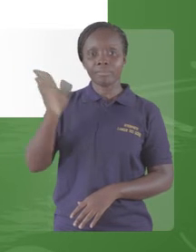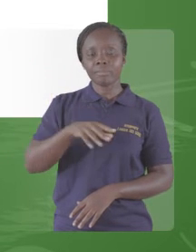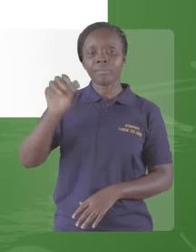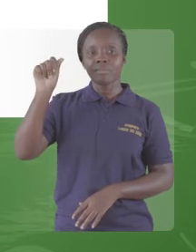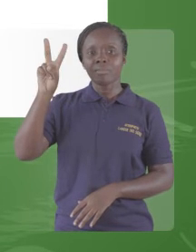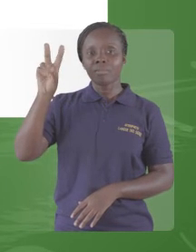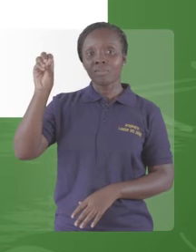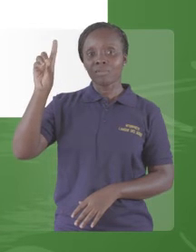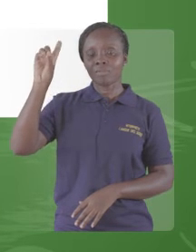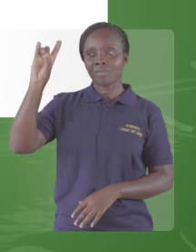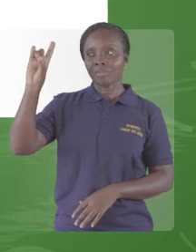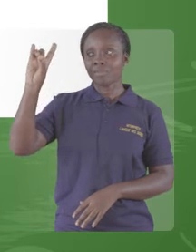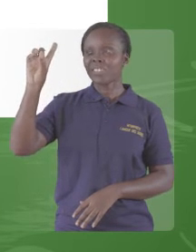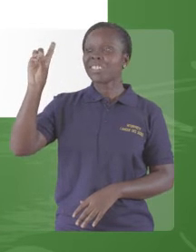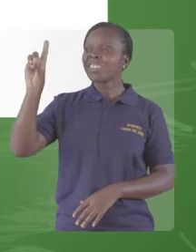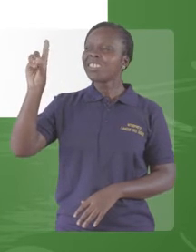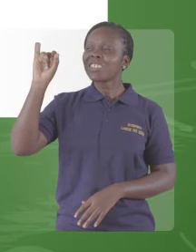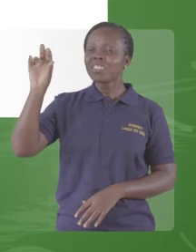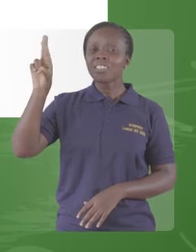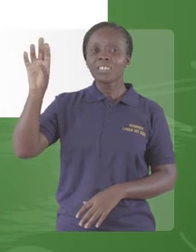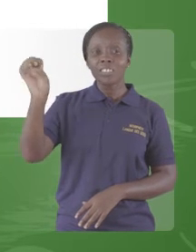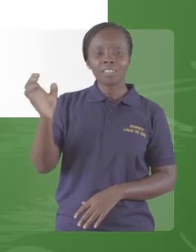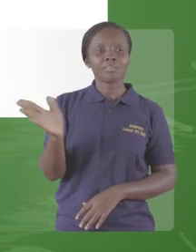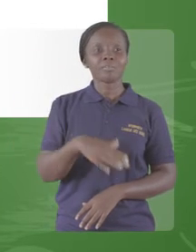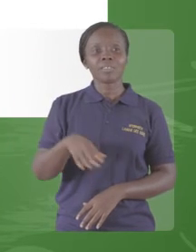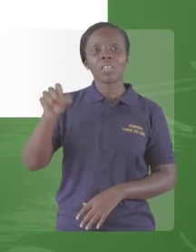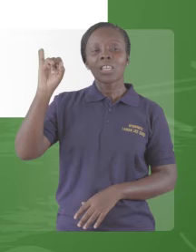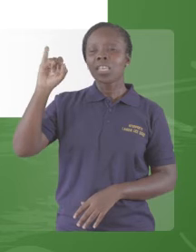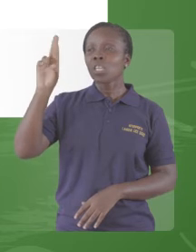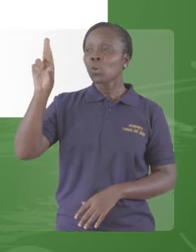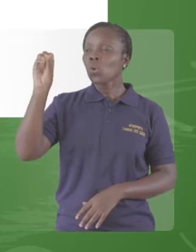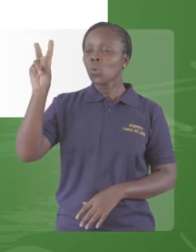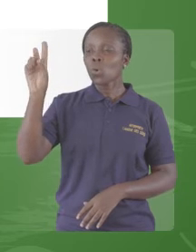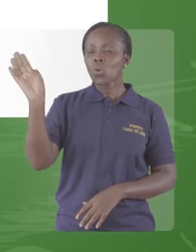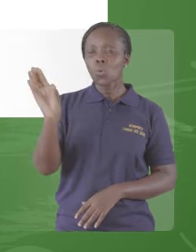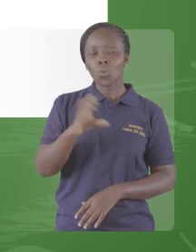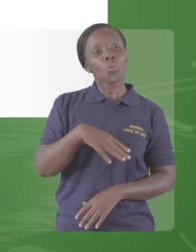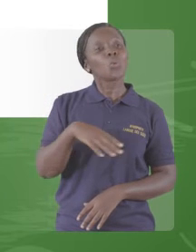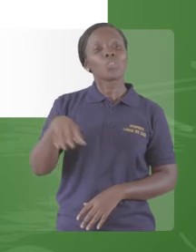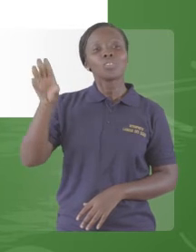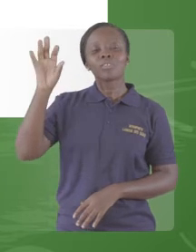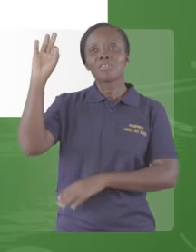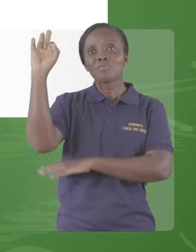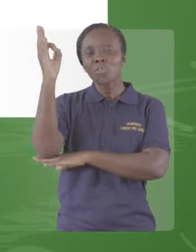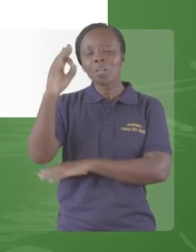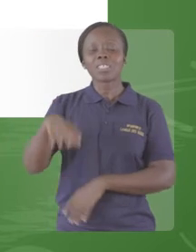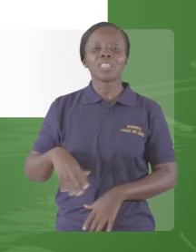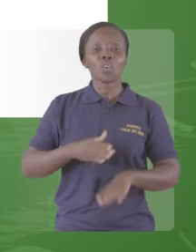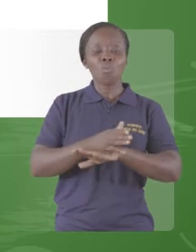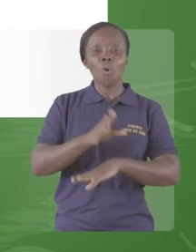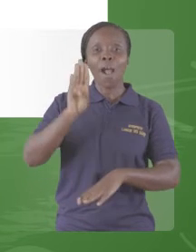l'avodiré, l'iroko, le bois bété et le fromager. Malheureusement,